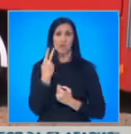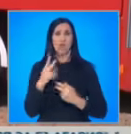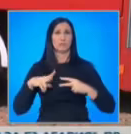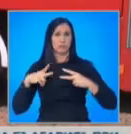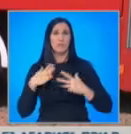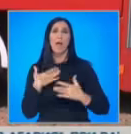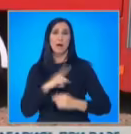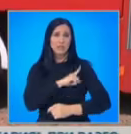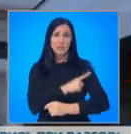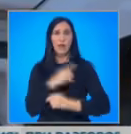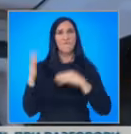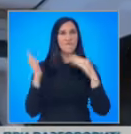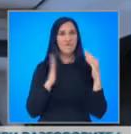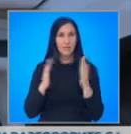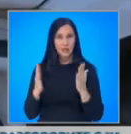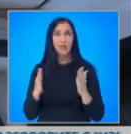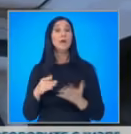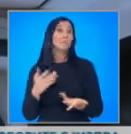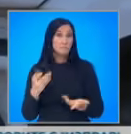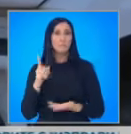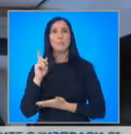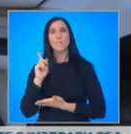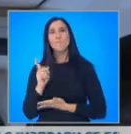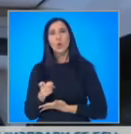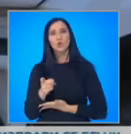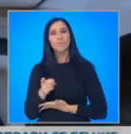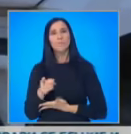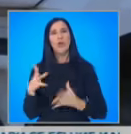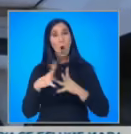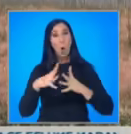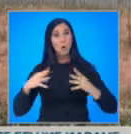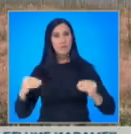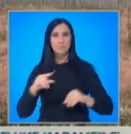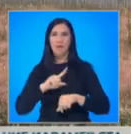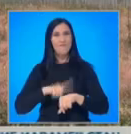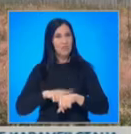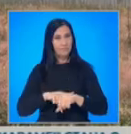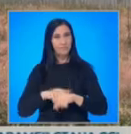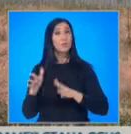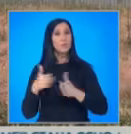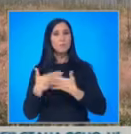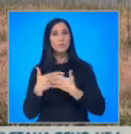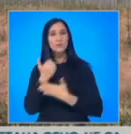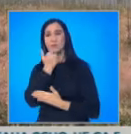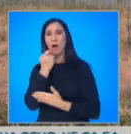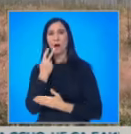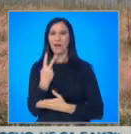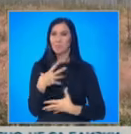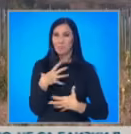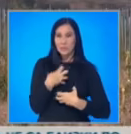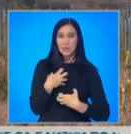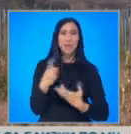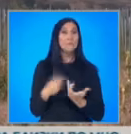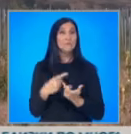така доста силен вятър, да можем да ги угасим своевременно. Хората в близките села гледат с притеснение